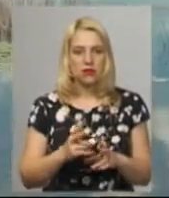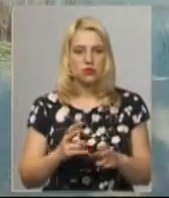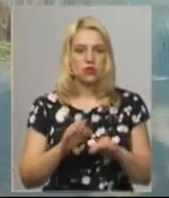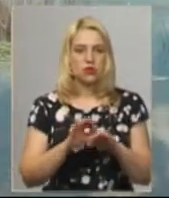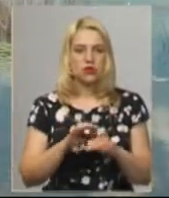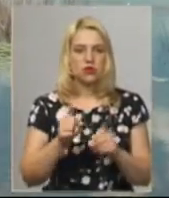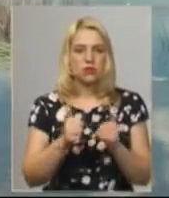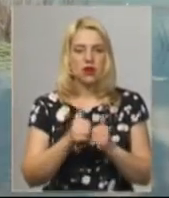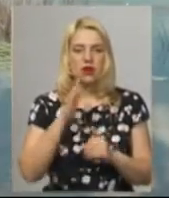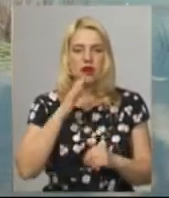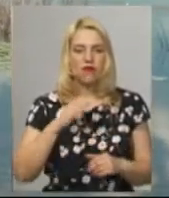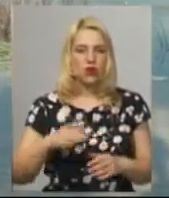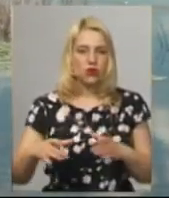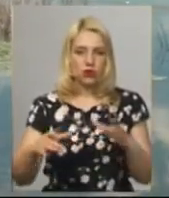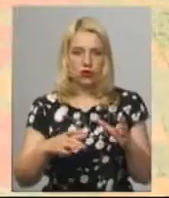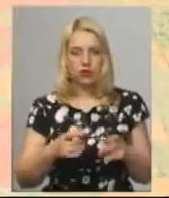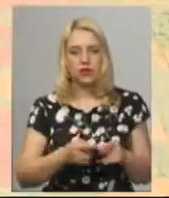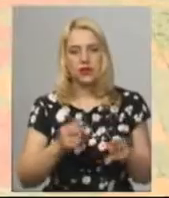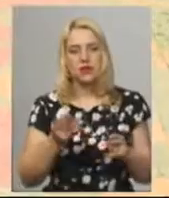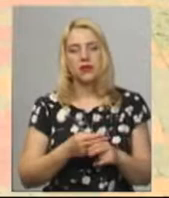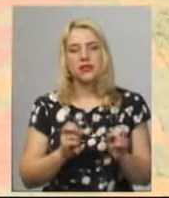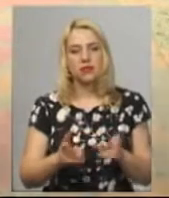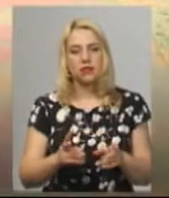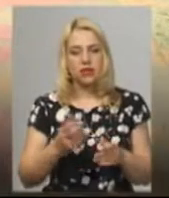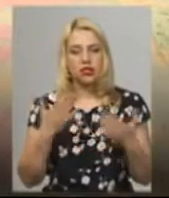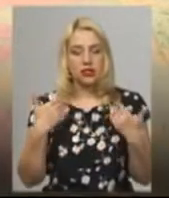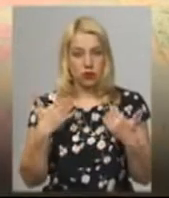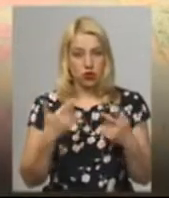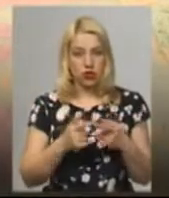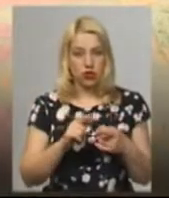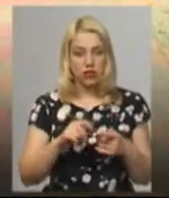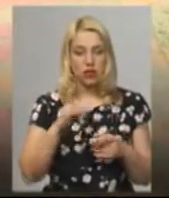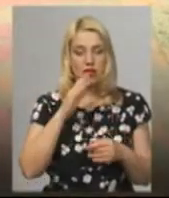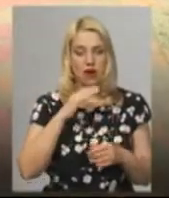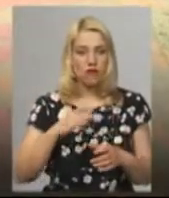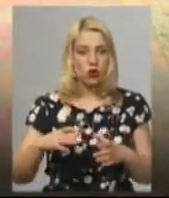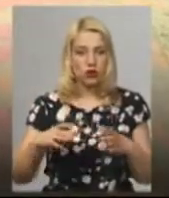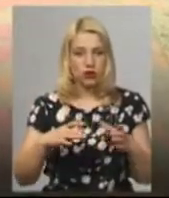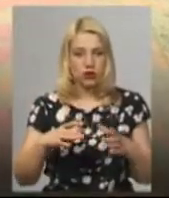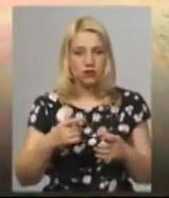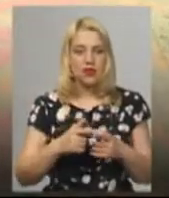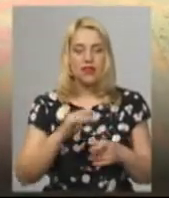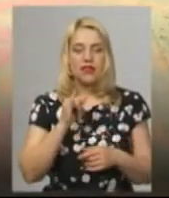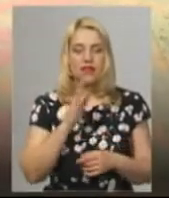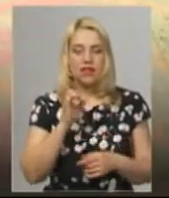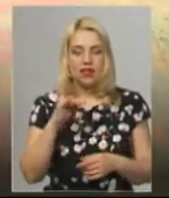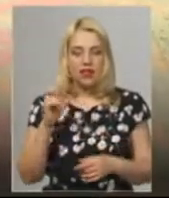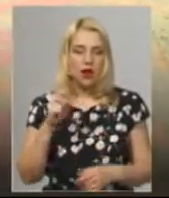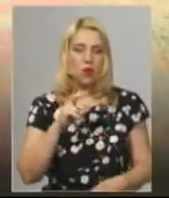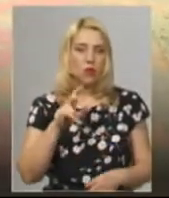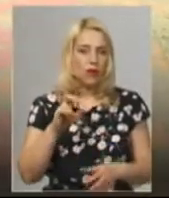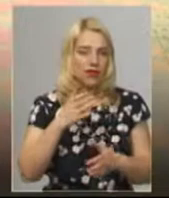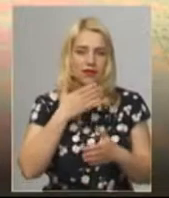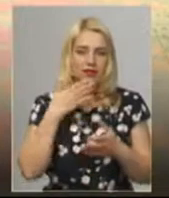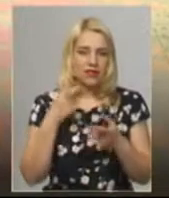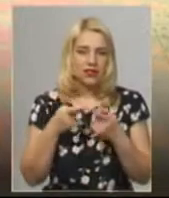містянам правила безпечного поводження біля водойм. Безпечний відпочинок на водоймі під час свята Івана Купала нічим не відрізняється